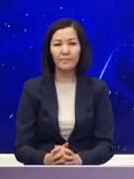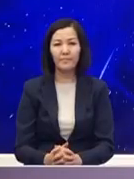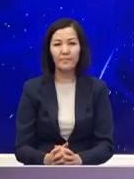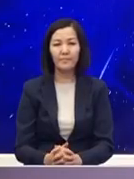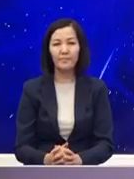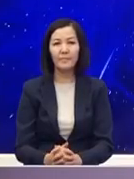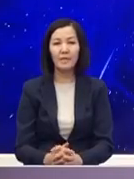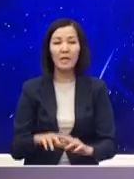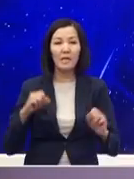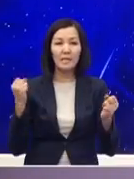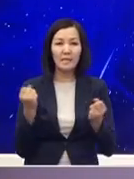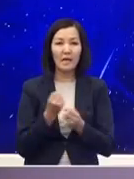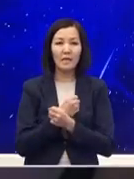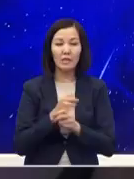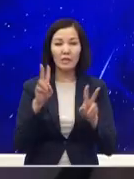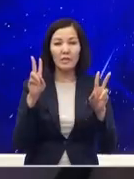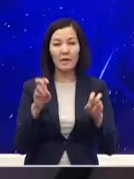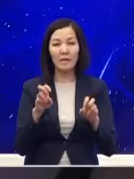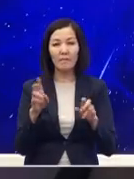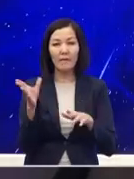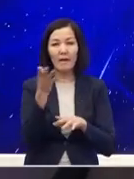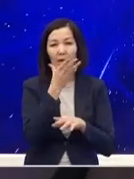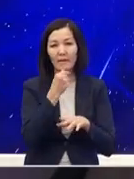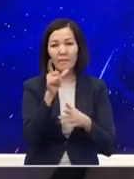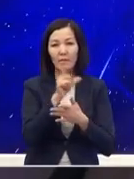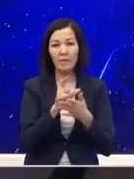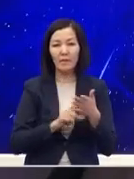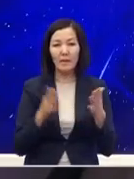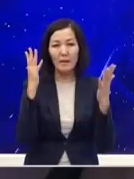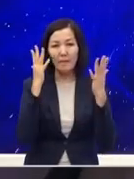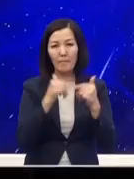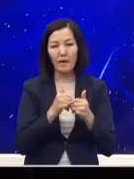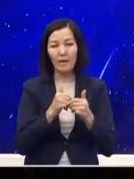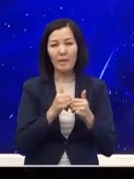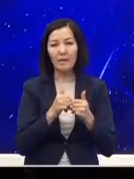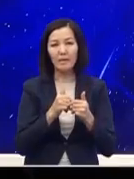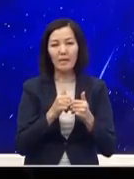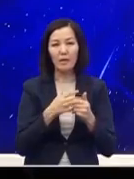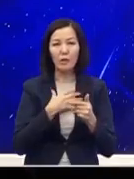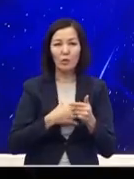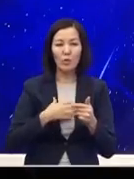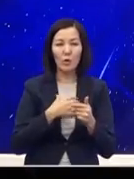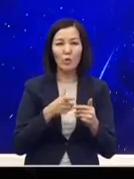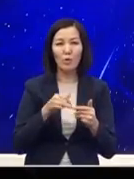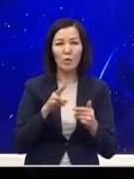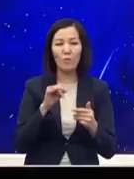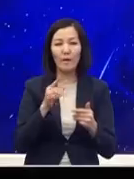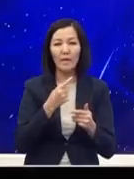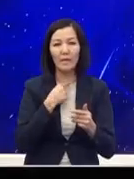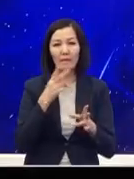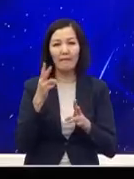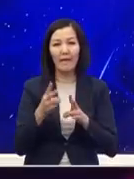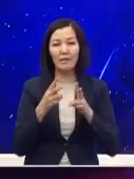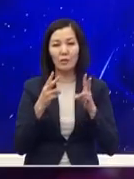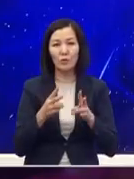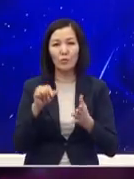Сарлыққан сағыныш күйін Сағыныш Намашамова әсерлі шумақтарына салса, махаббатпен ғадауат толғауы Гүлбақыт Қасеннің нәзік үнімен астаса